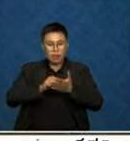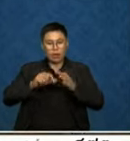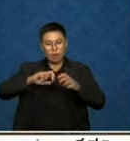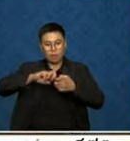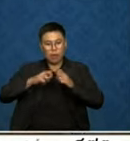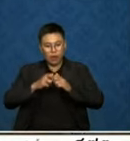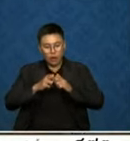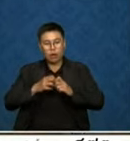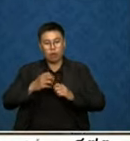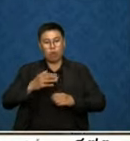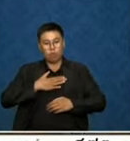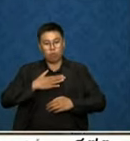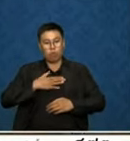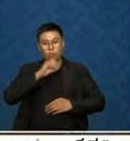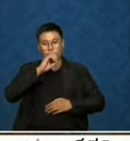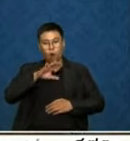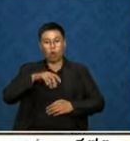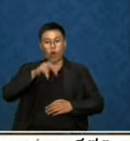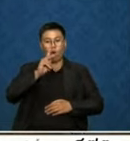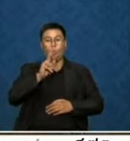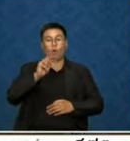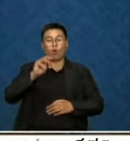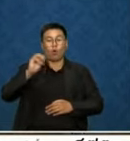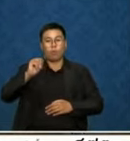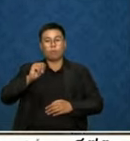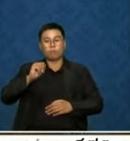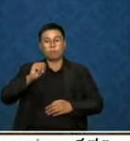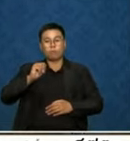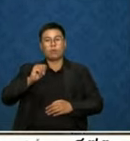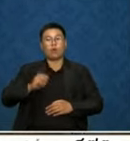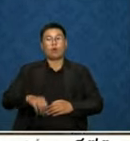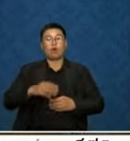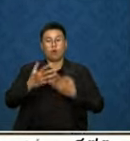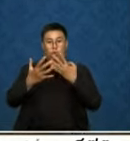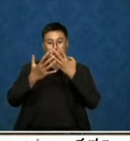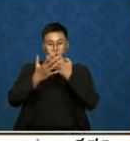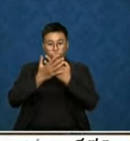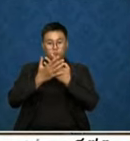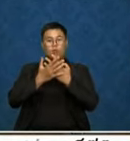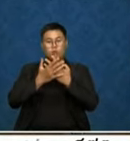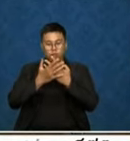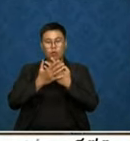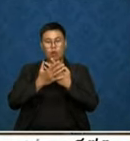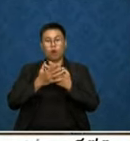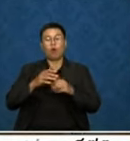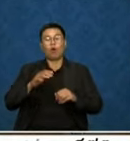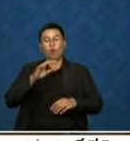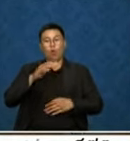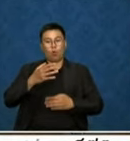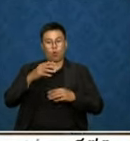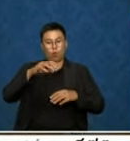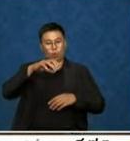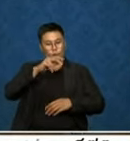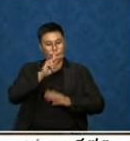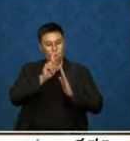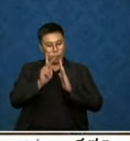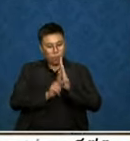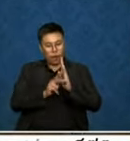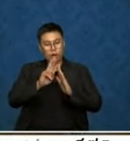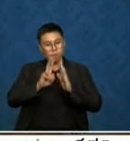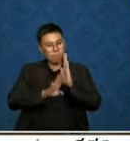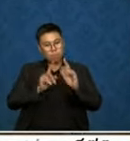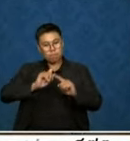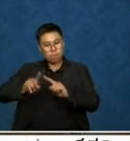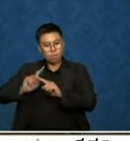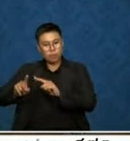ครับที่ผมบอกว่ากรมราชทัณฑ์นี่สำคัญเลยเป็นไปได้ไหมกฎหมายหรือระเบียบต่างๆเนี่ย